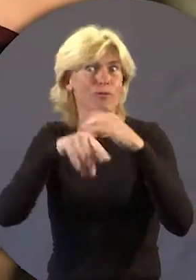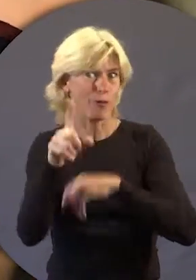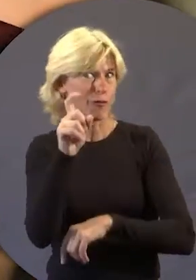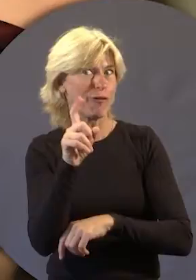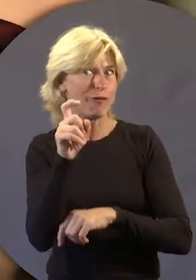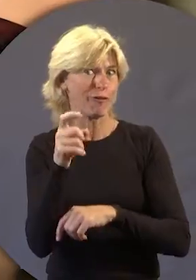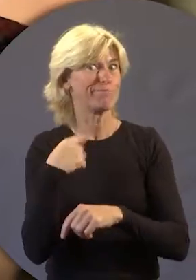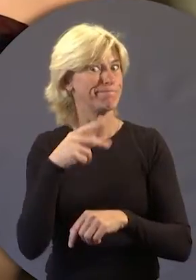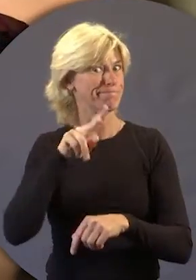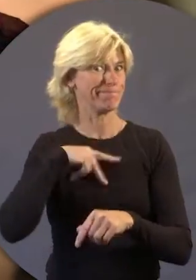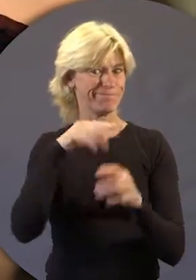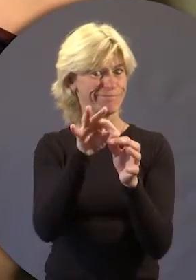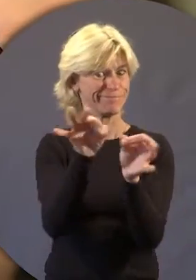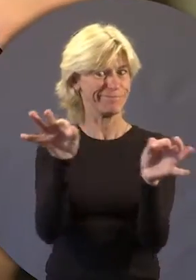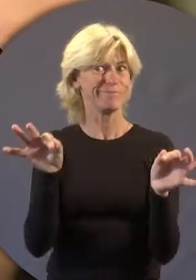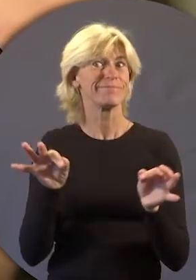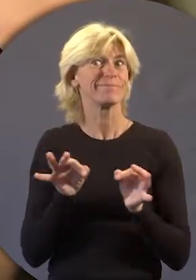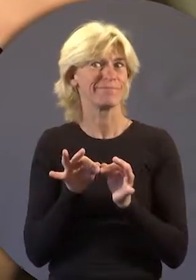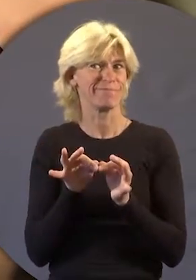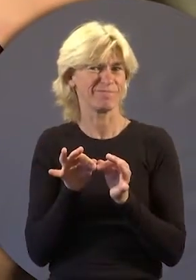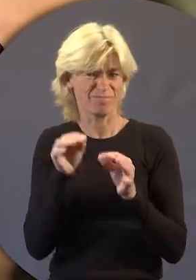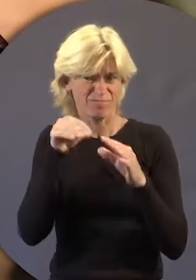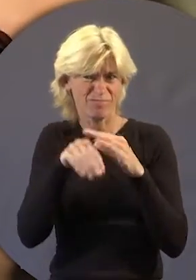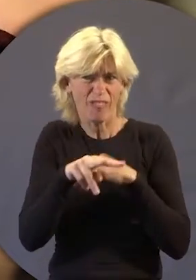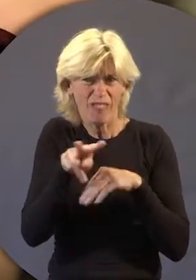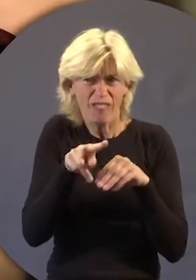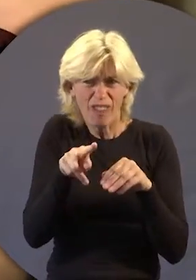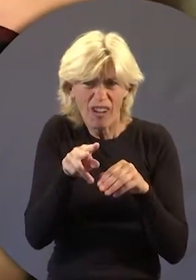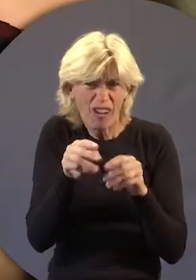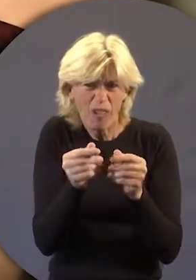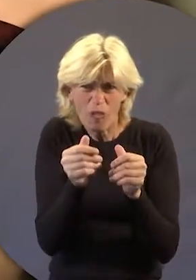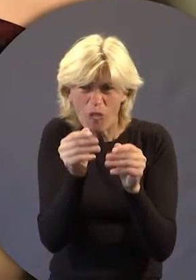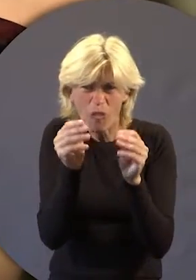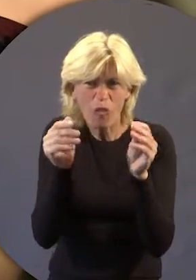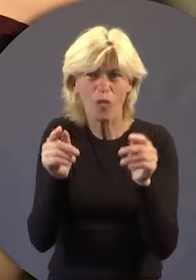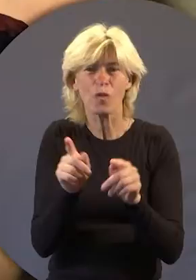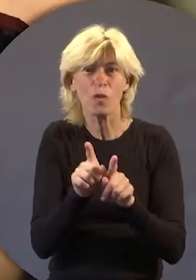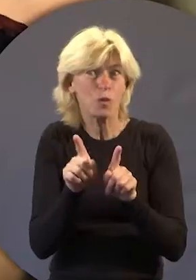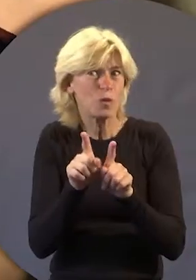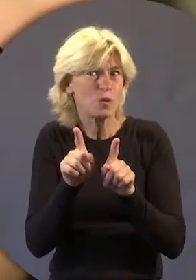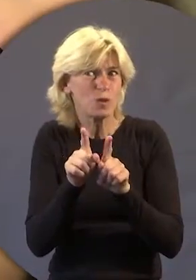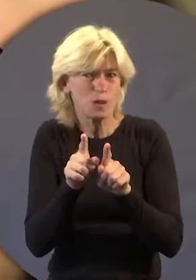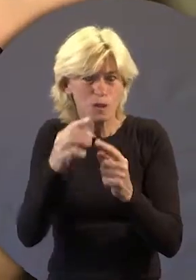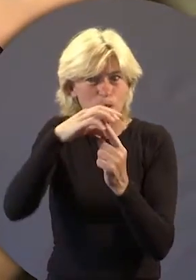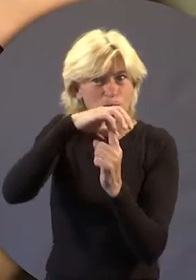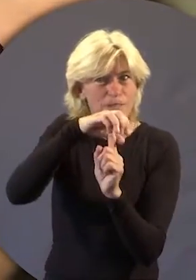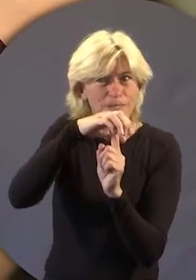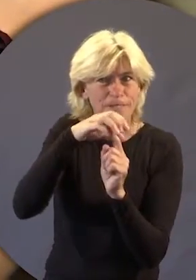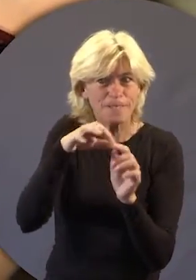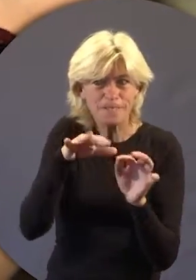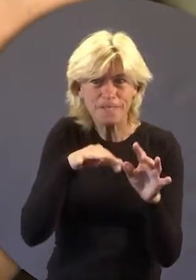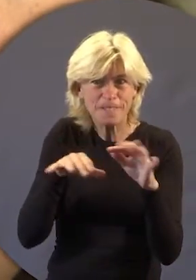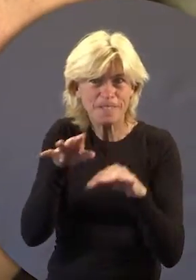dans l'eau dans ma famille on retrouve les moisissures les levures et aussi les